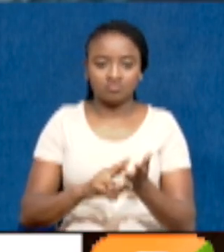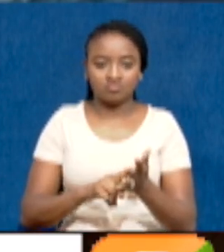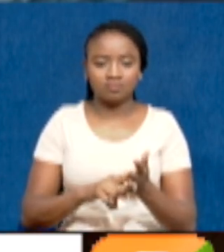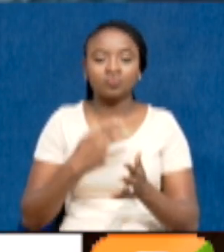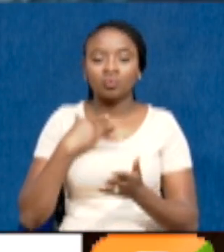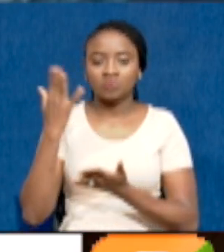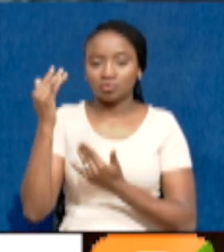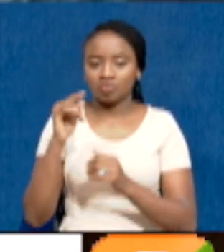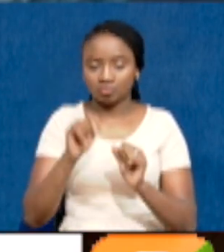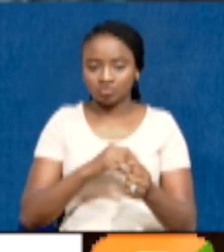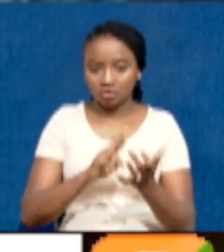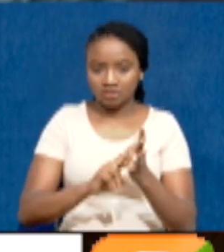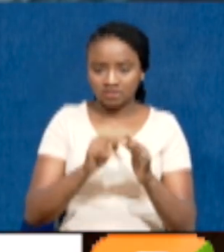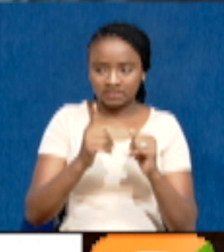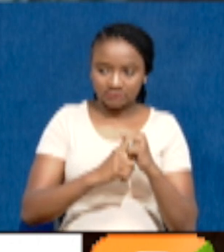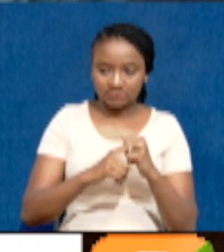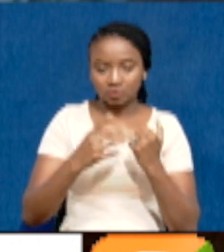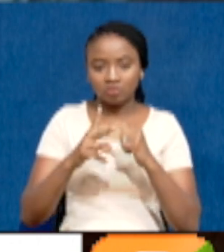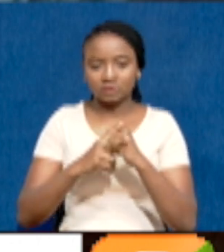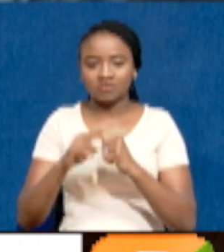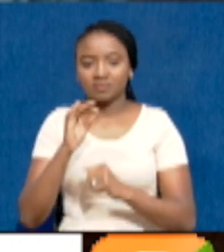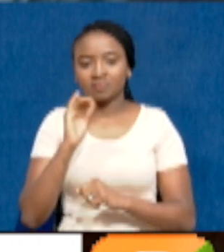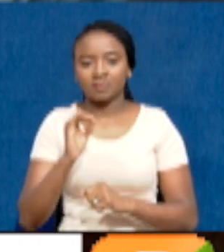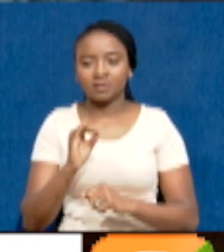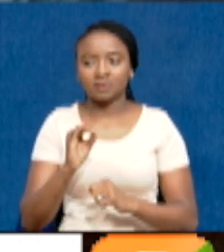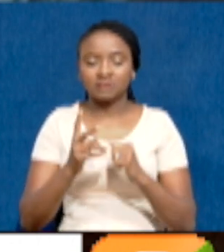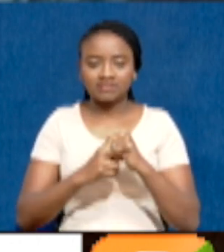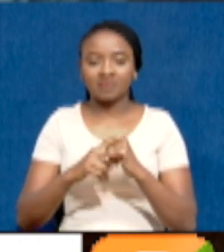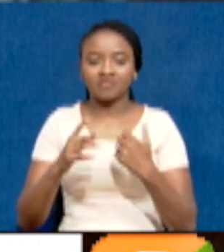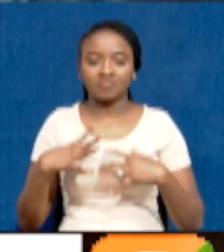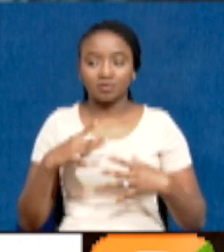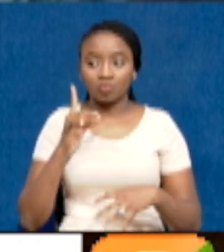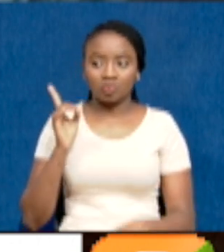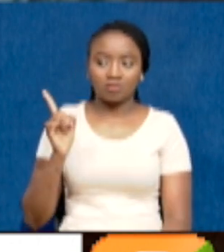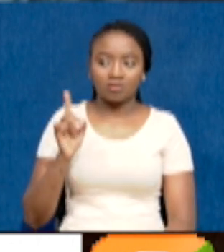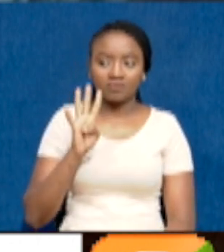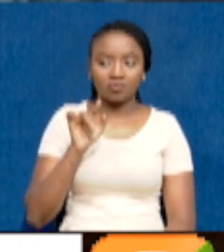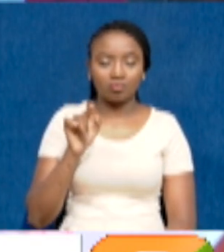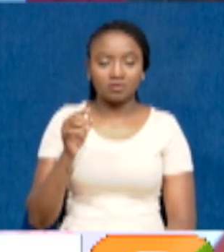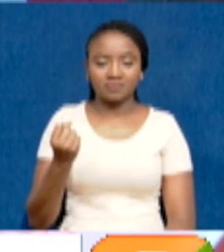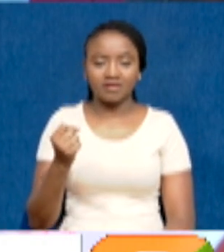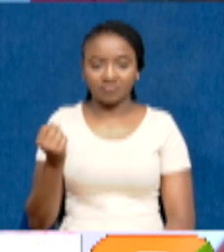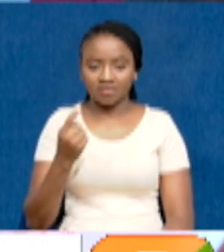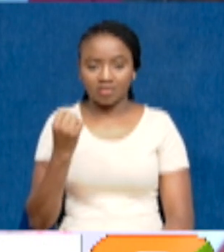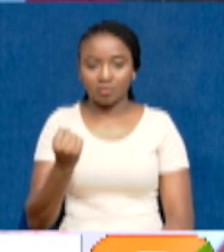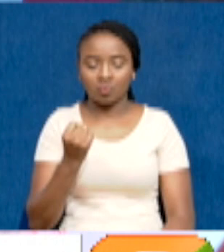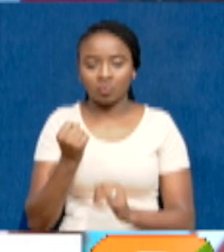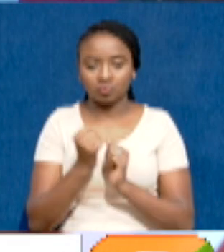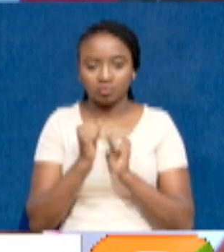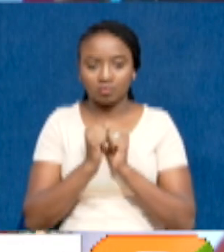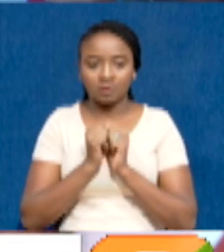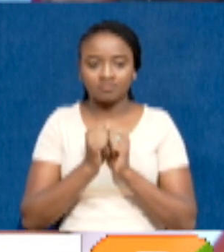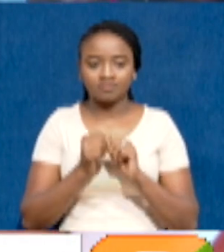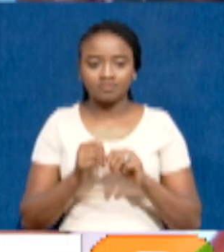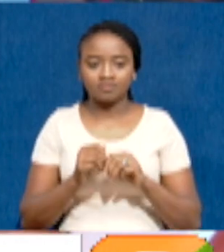ya milioni 6 na 7, milioni 4.5 wakilengwa mwezi wa Oktoba. As political parties to